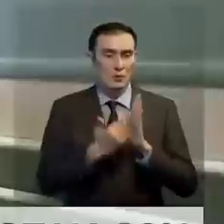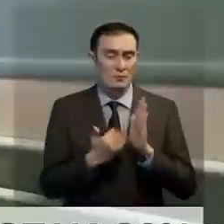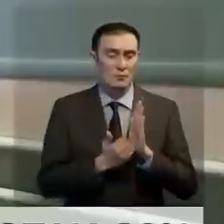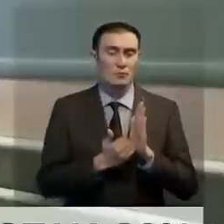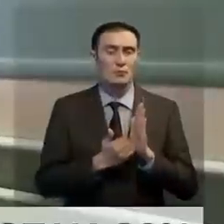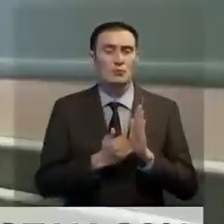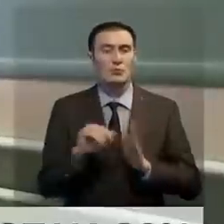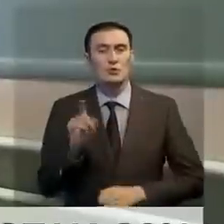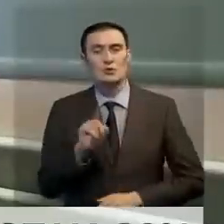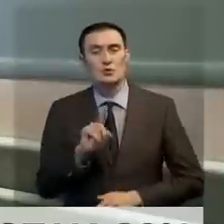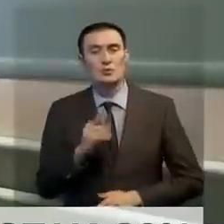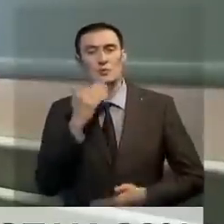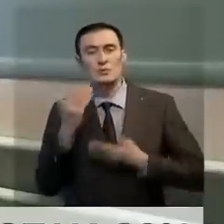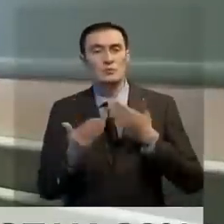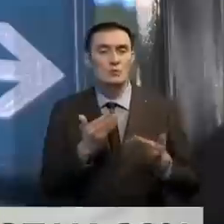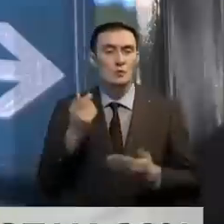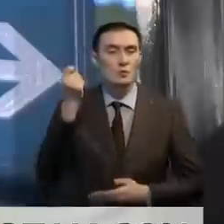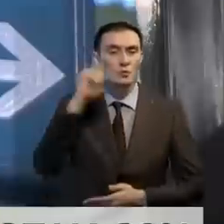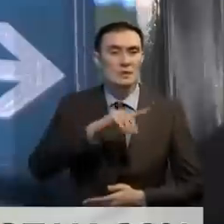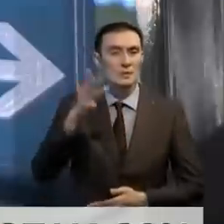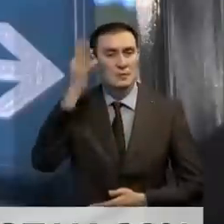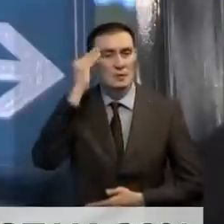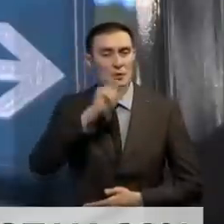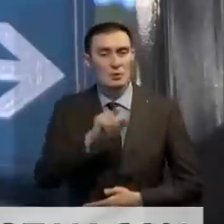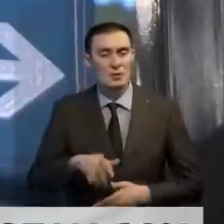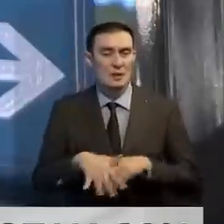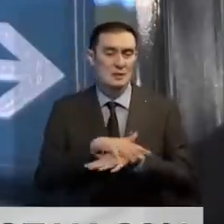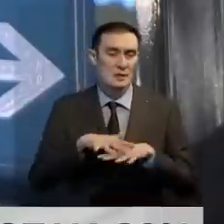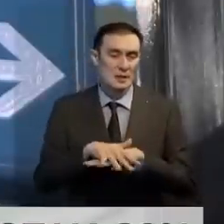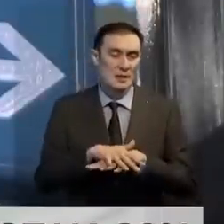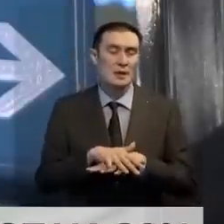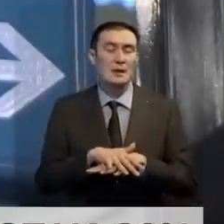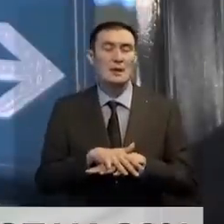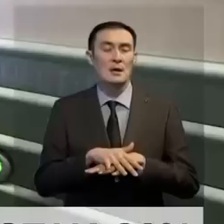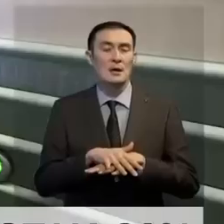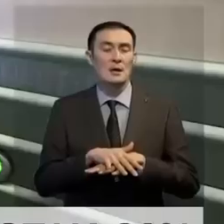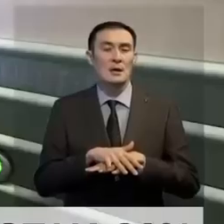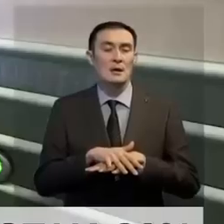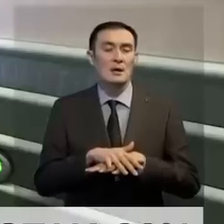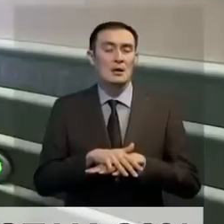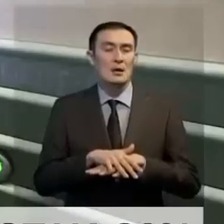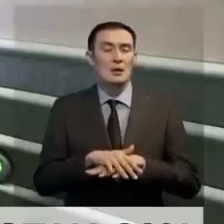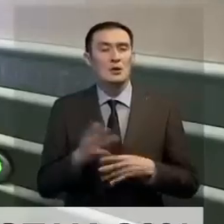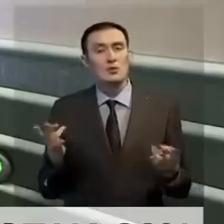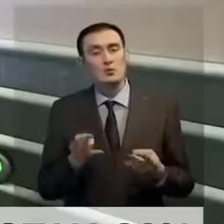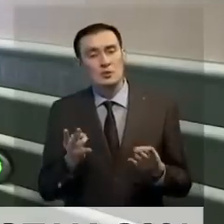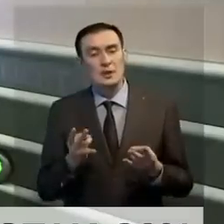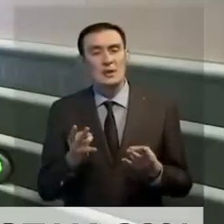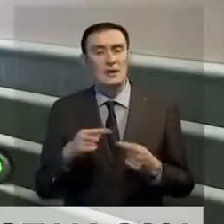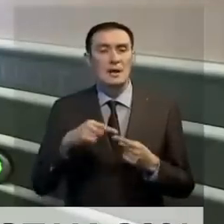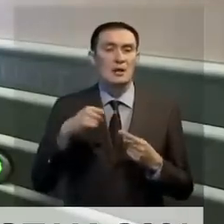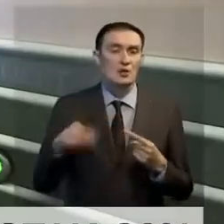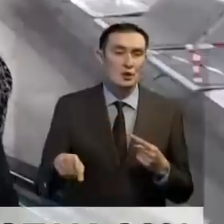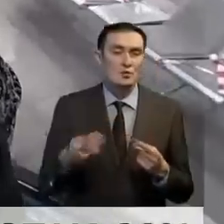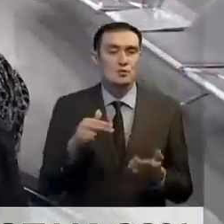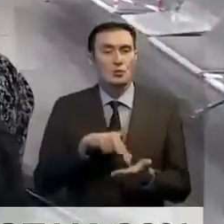чтобы спросить на мнение наших подписчиков, среди населения, пассажиров, стоит ли